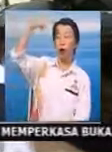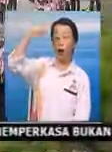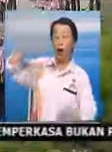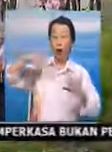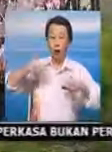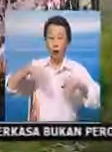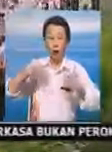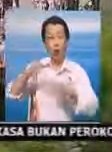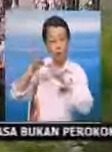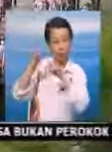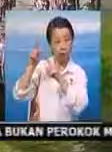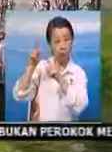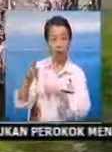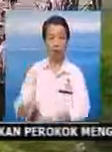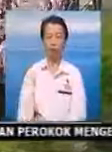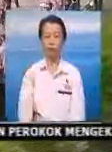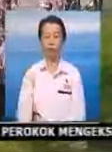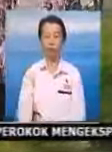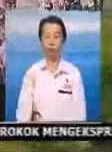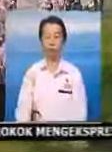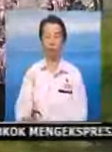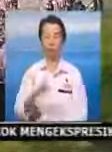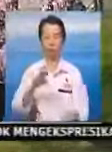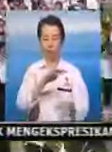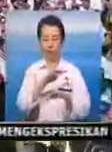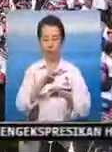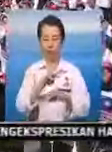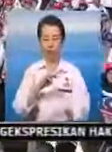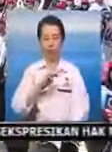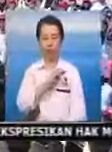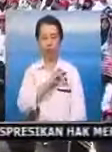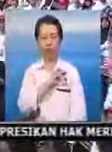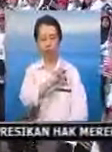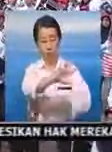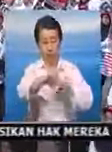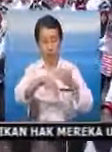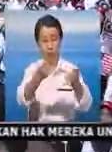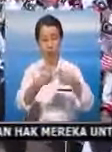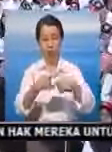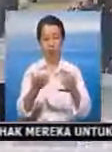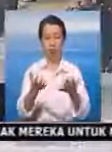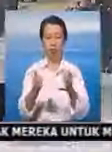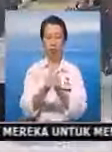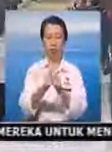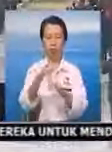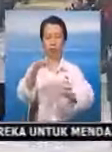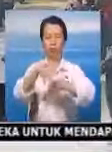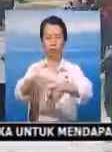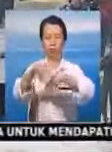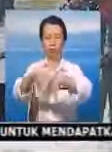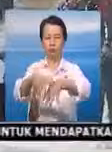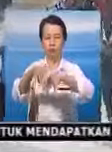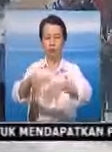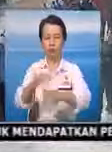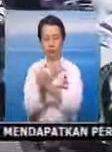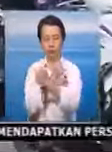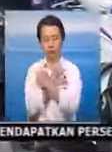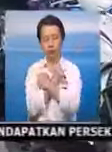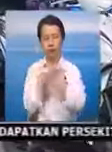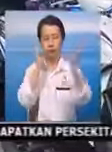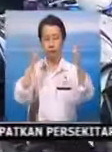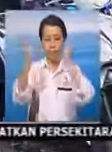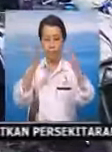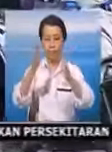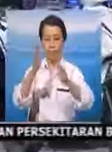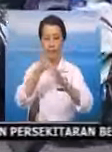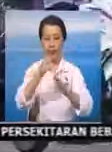saya. Barisan Menteri Kabinet yang hadir turut melahirkan rasa terharu dengan sambutan yang penuh bersifat patriotisme dan